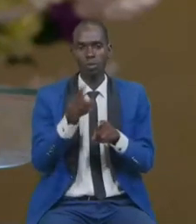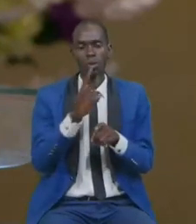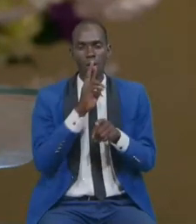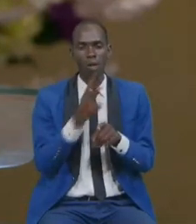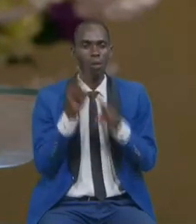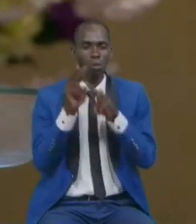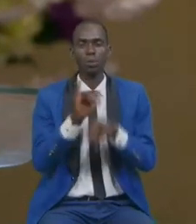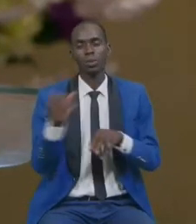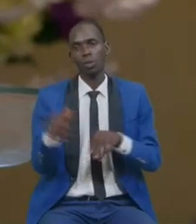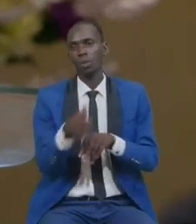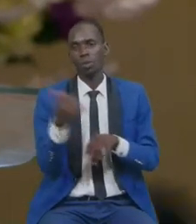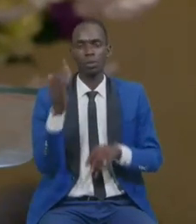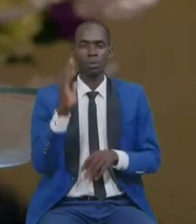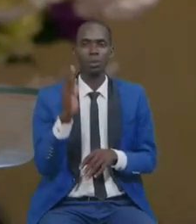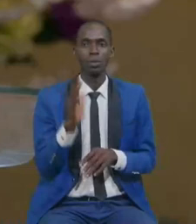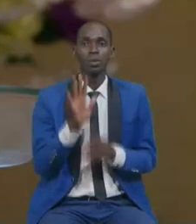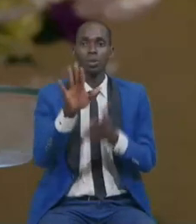Ton miracle est là.